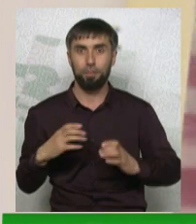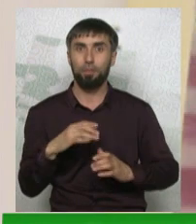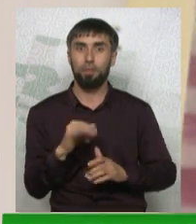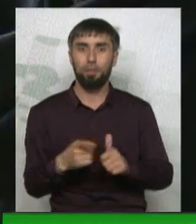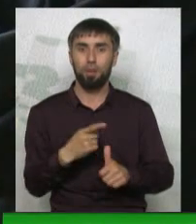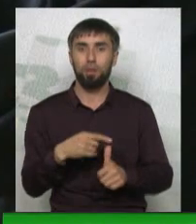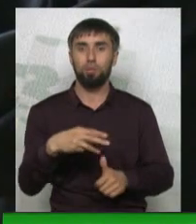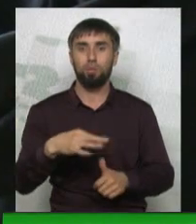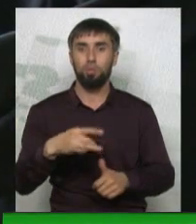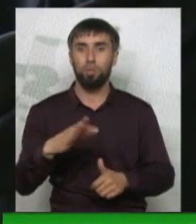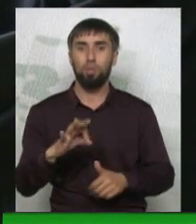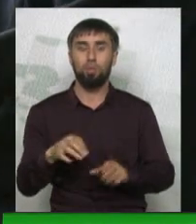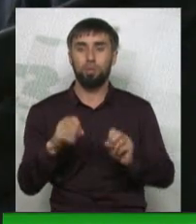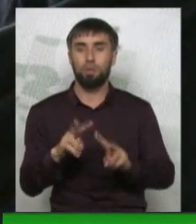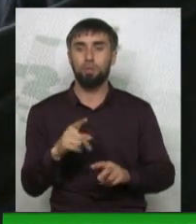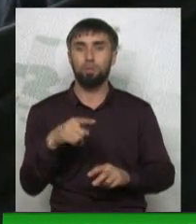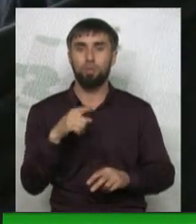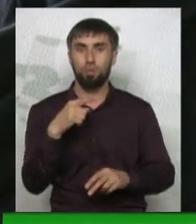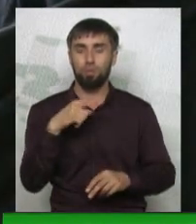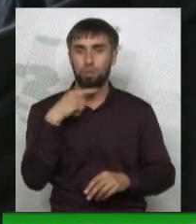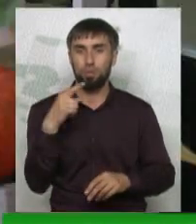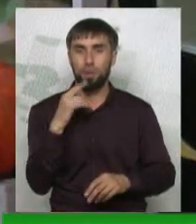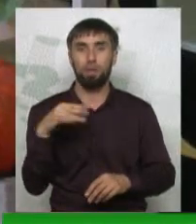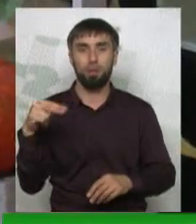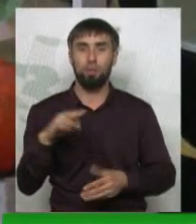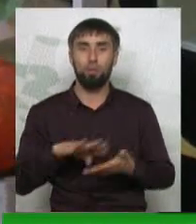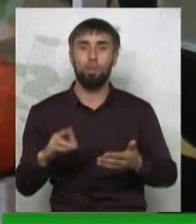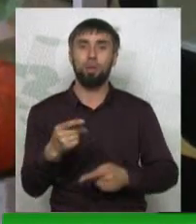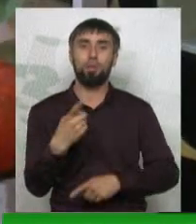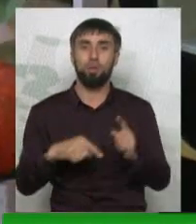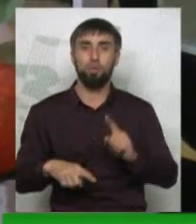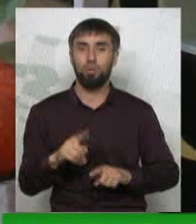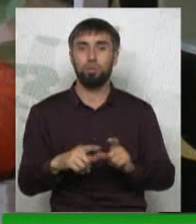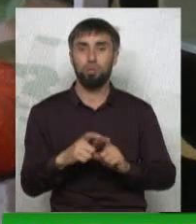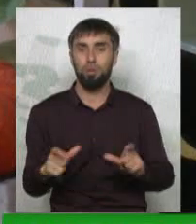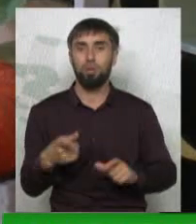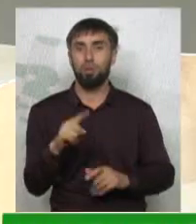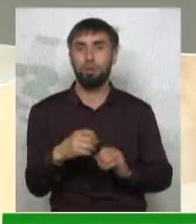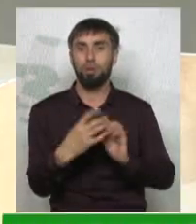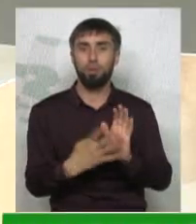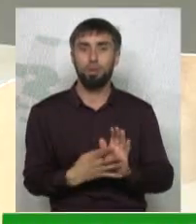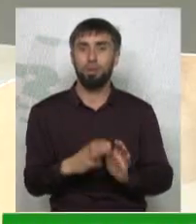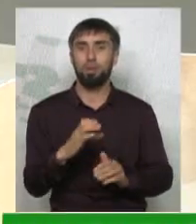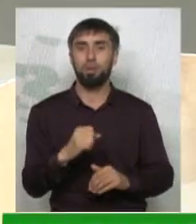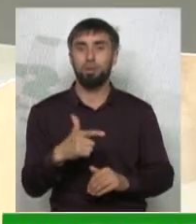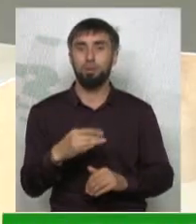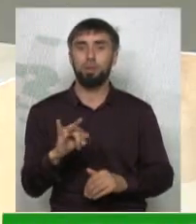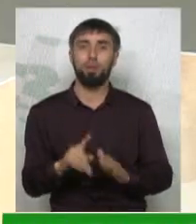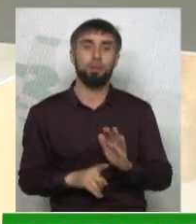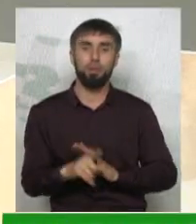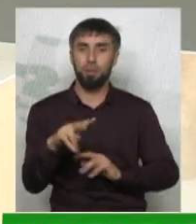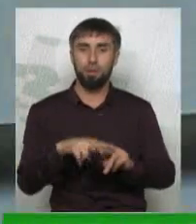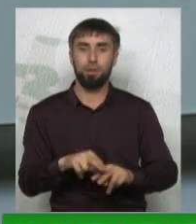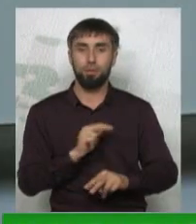имени Толстого. Специальность – русский язык и литература. После она возвращается в родную школу номер 19 Сагапши и начинает там